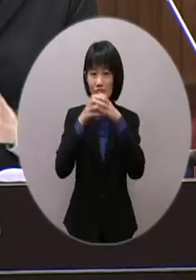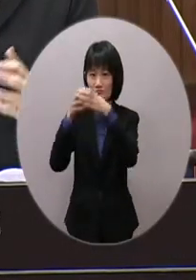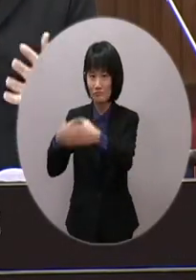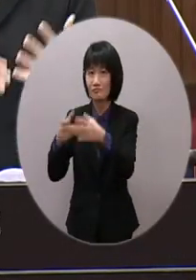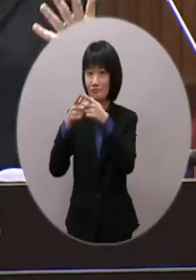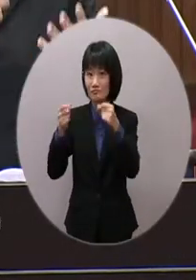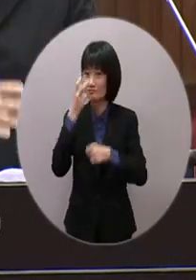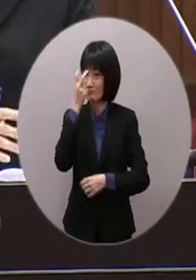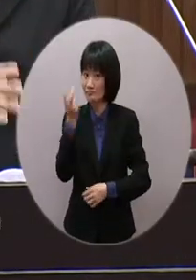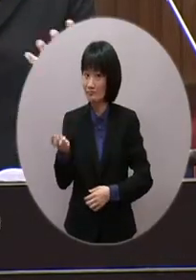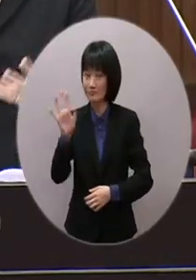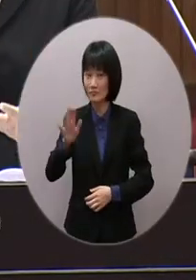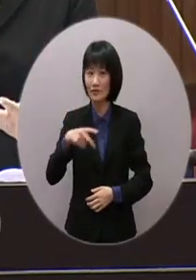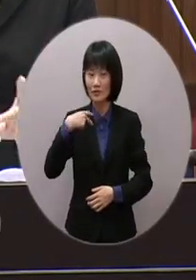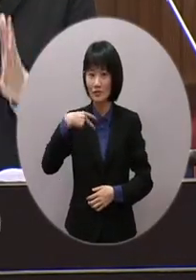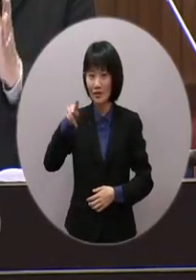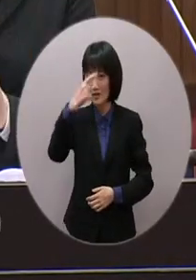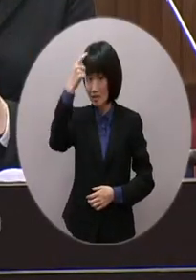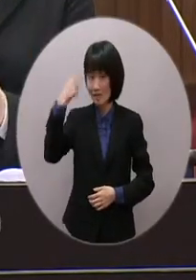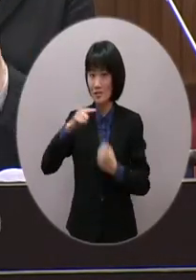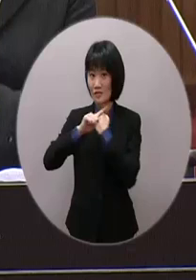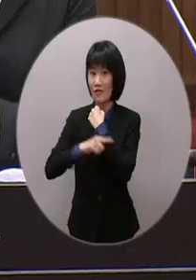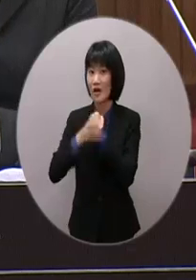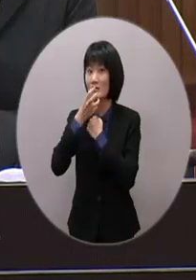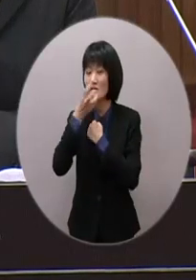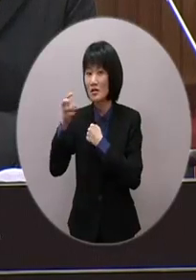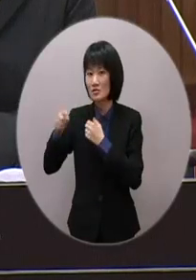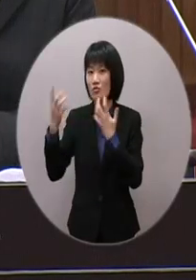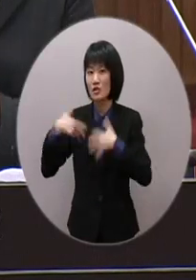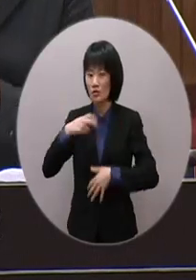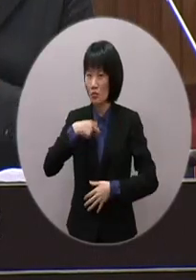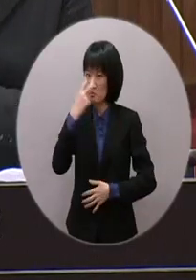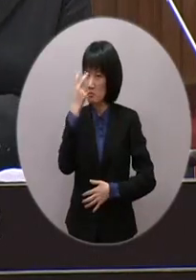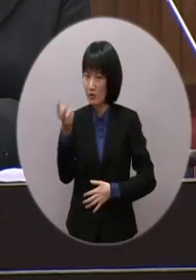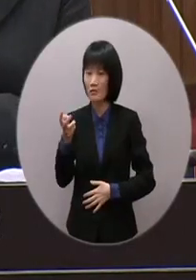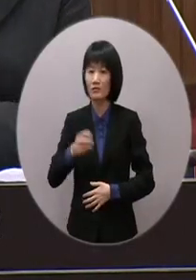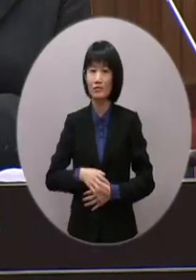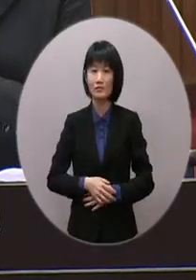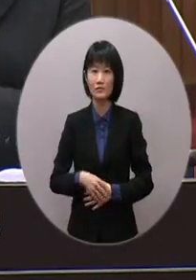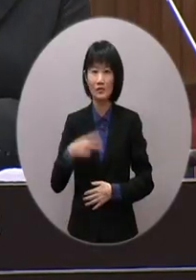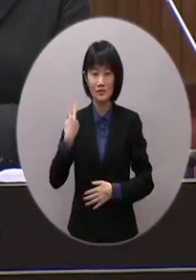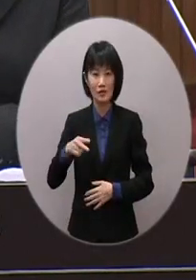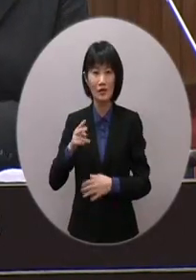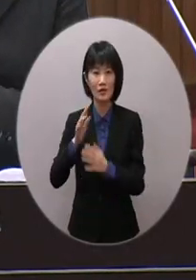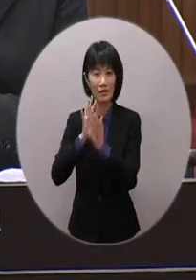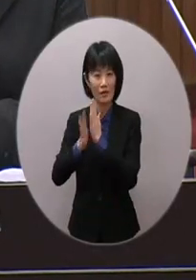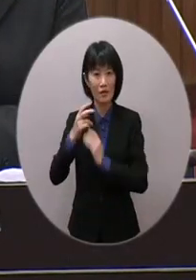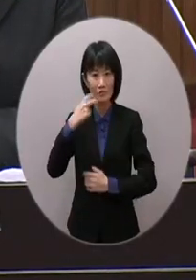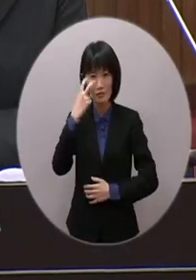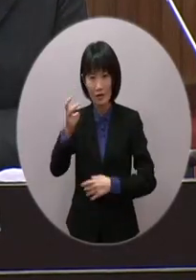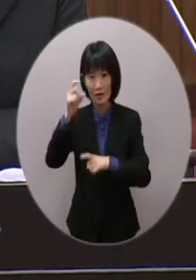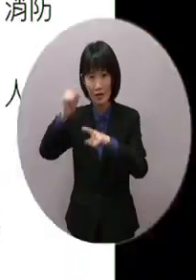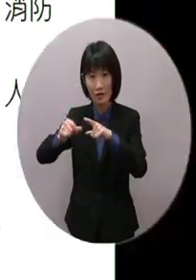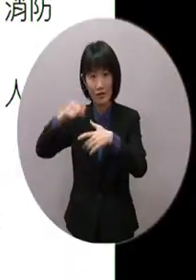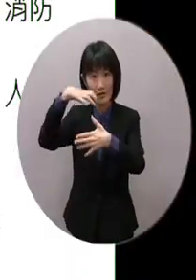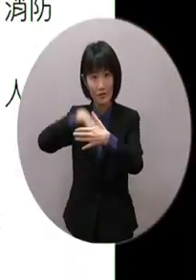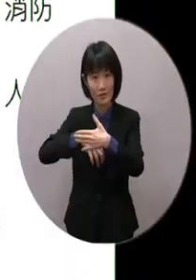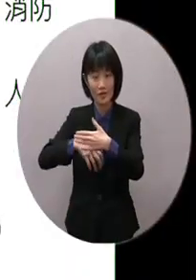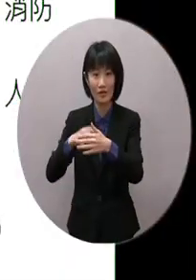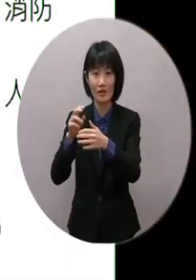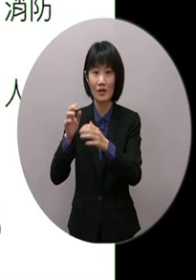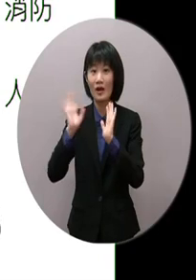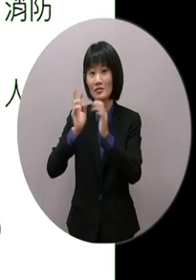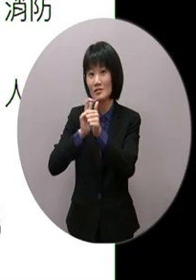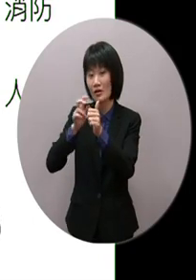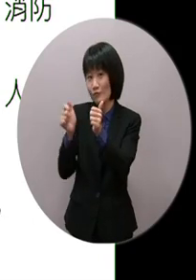本。那我们最主要是看司法少年的问题，可是当中我们也安排了一个，就是去看他们的企业托儿的一个服务。那